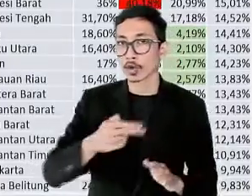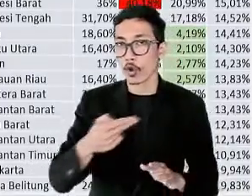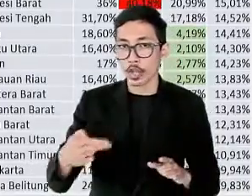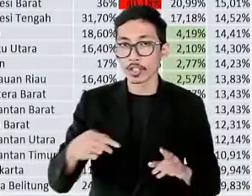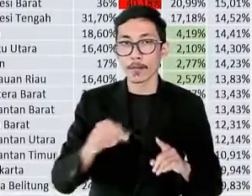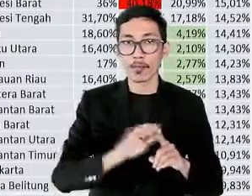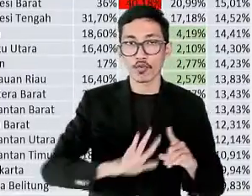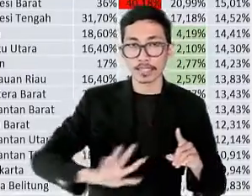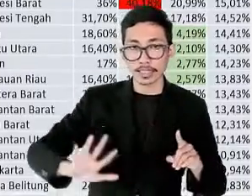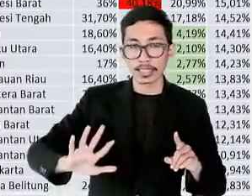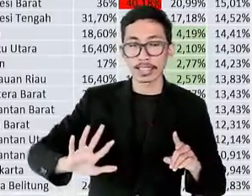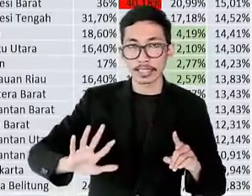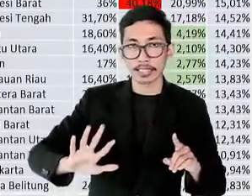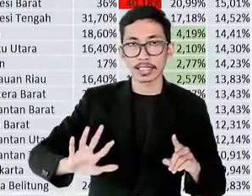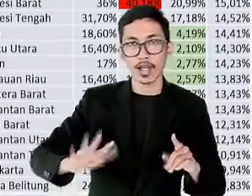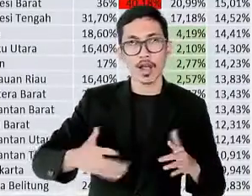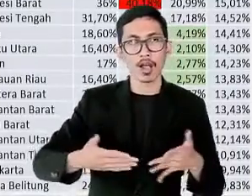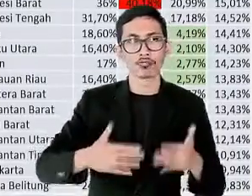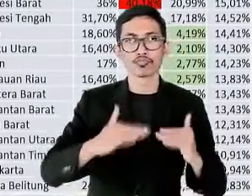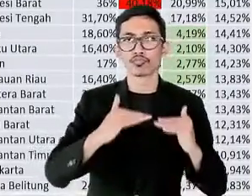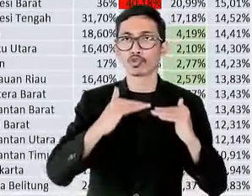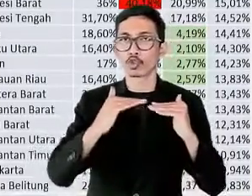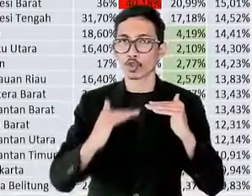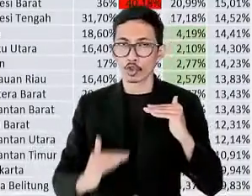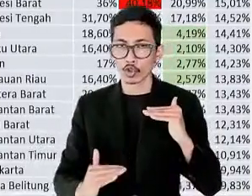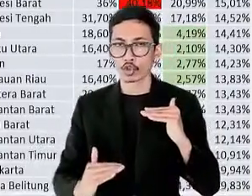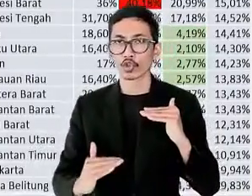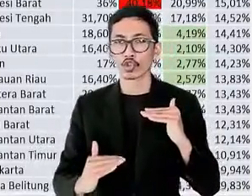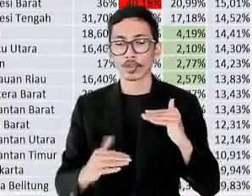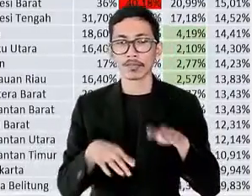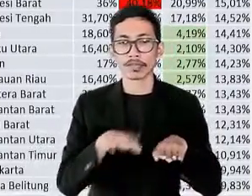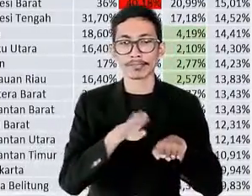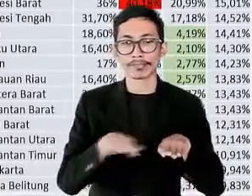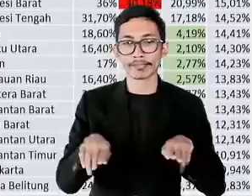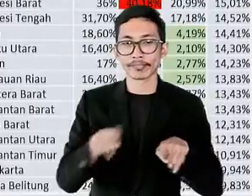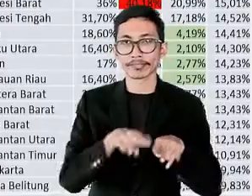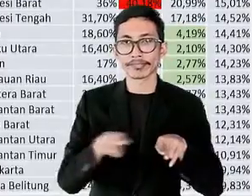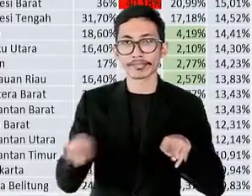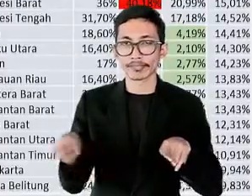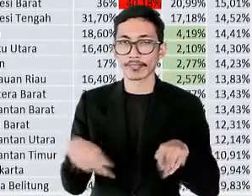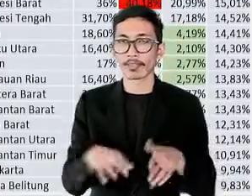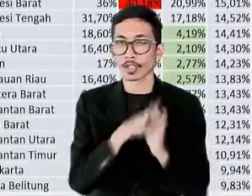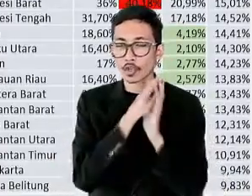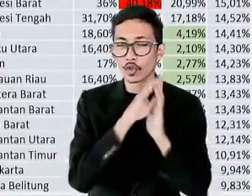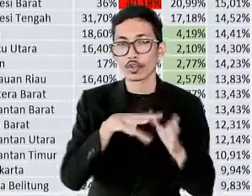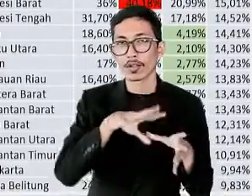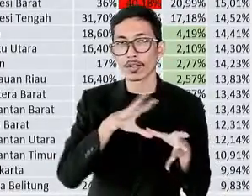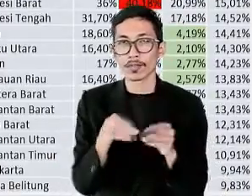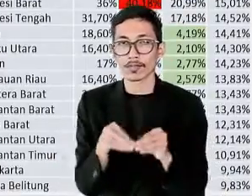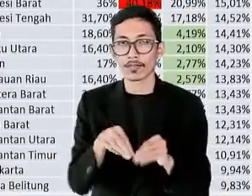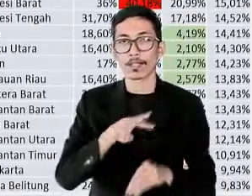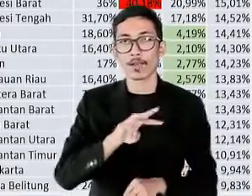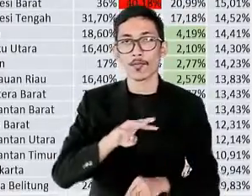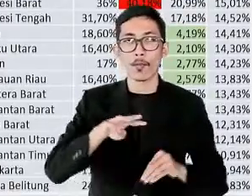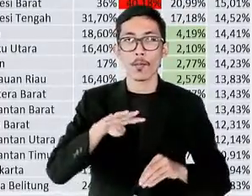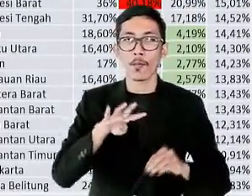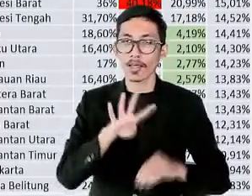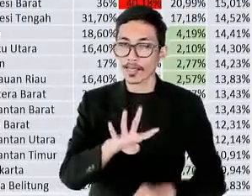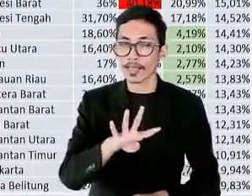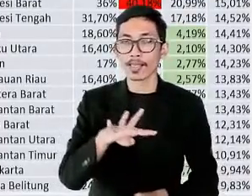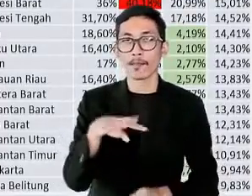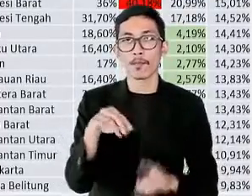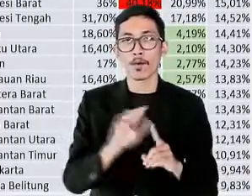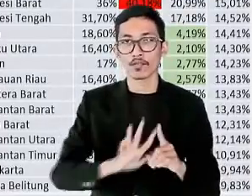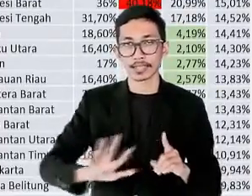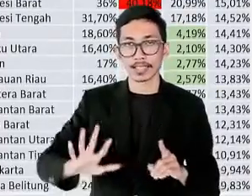berkontribusi pada penurunan angka keterisian tempat tidur di 34 provinsi kabar baik